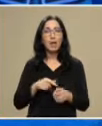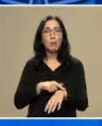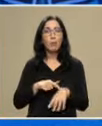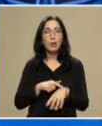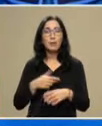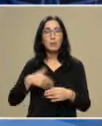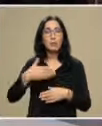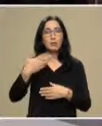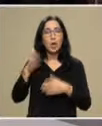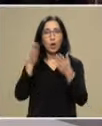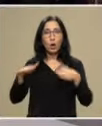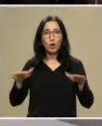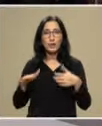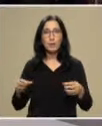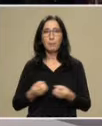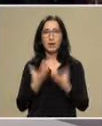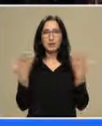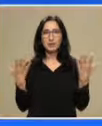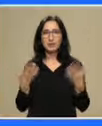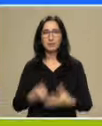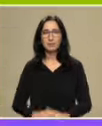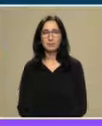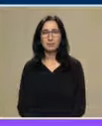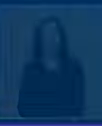на предстоящите коледни празници.